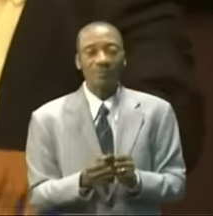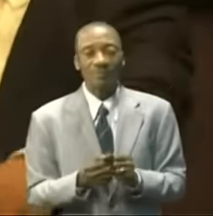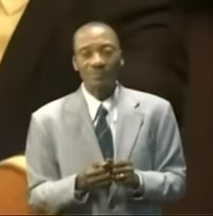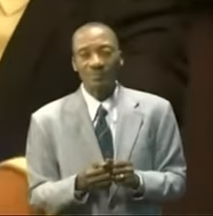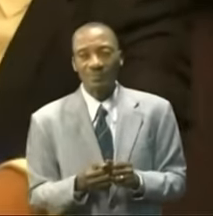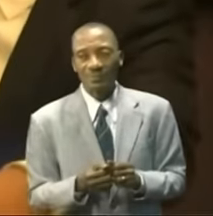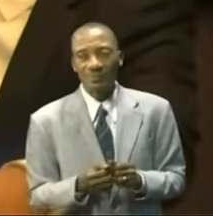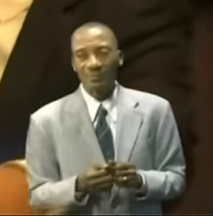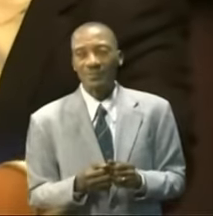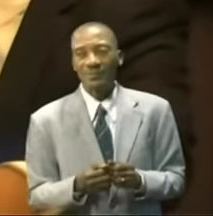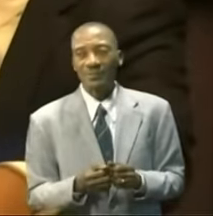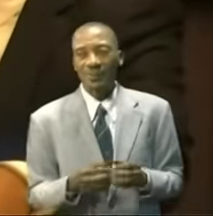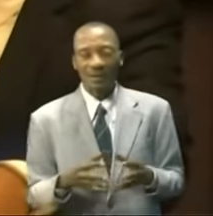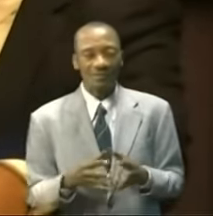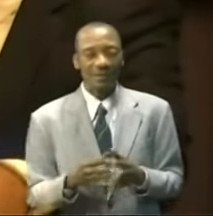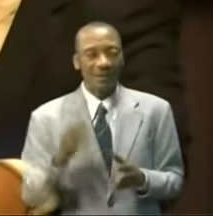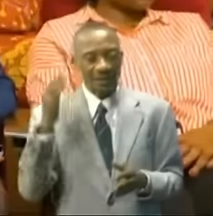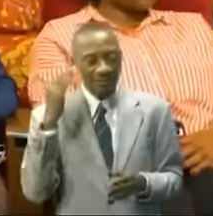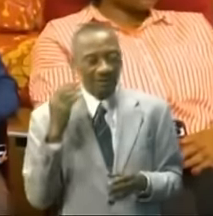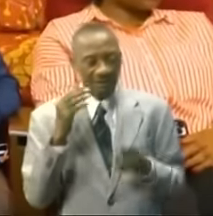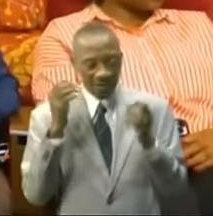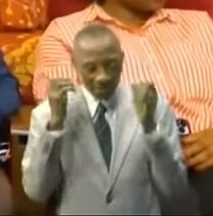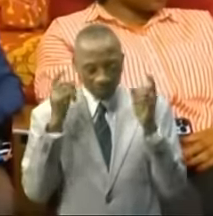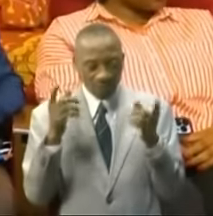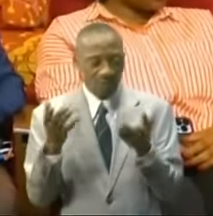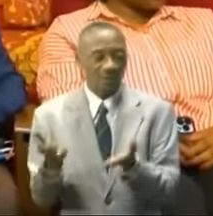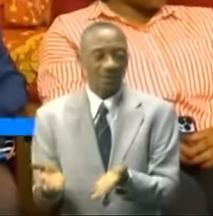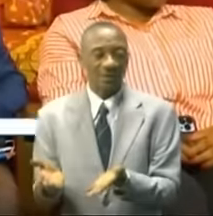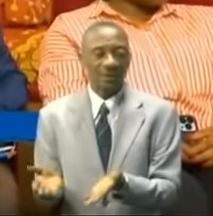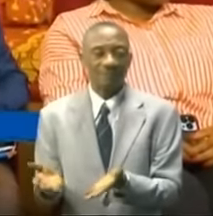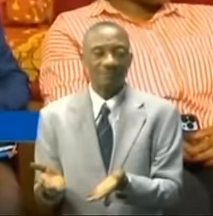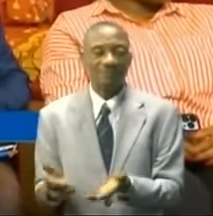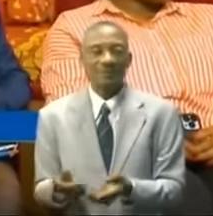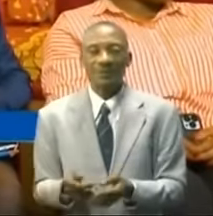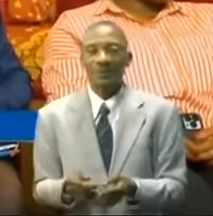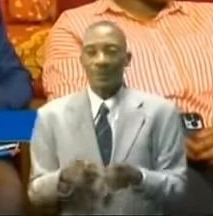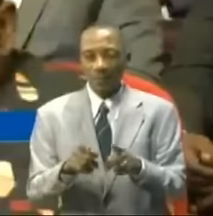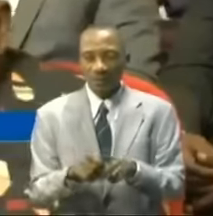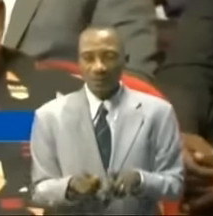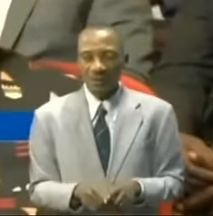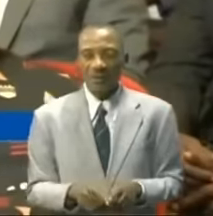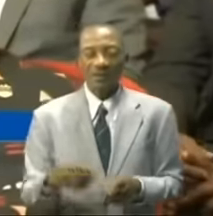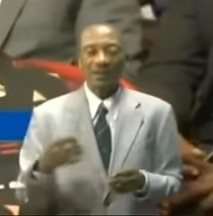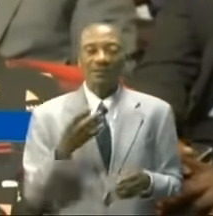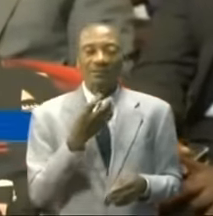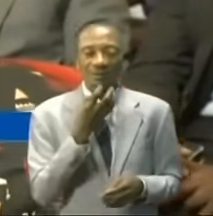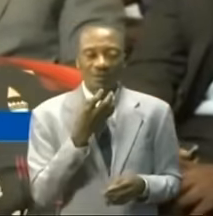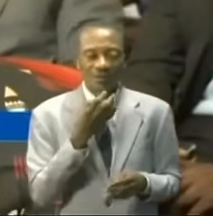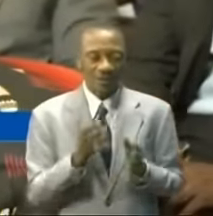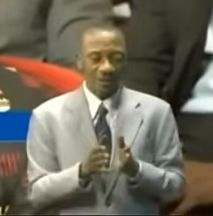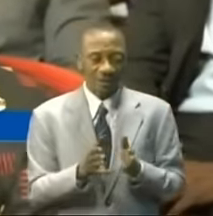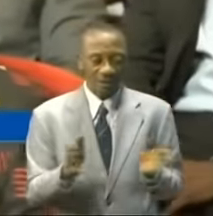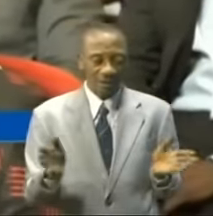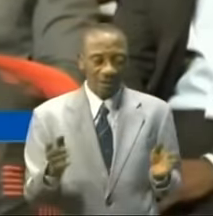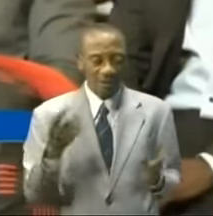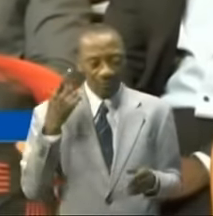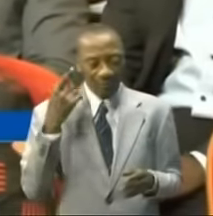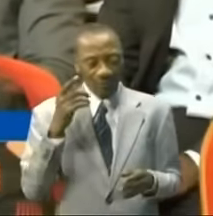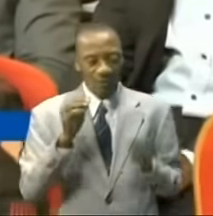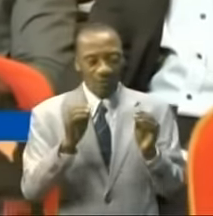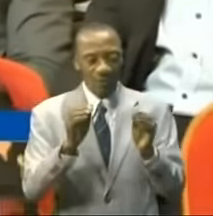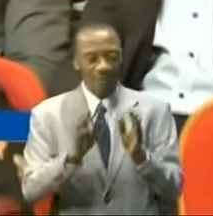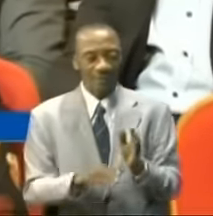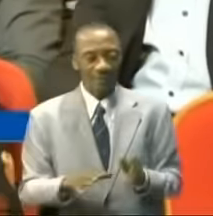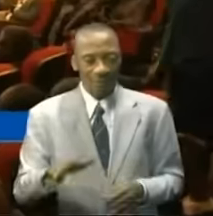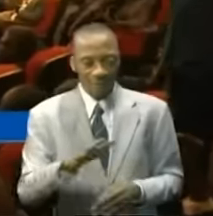part à cette cérémonie du lancement des travaux, notamment l'inspecteur général à l'éducation nationale et nouvelle citoyenneté et